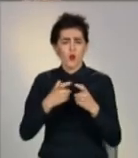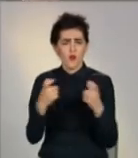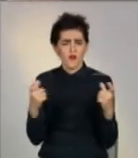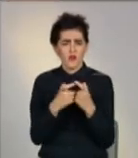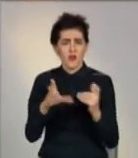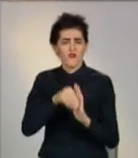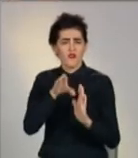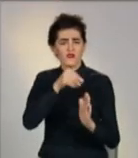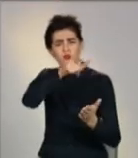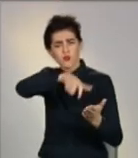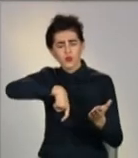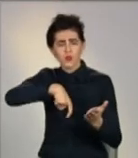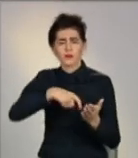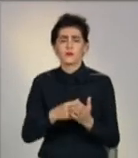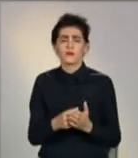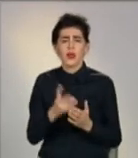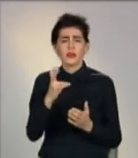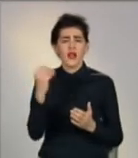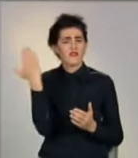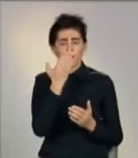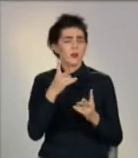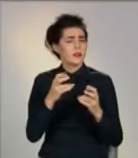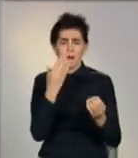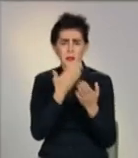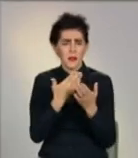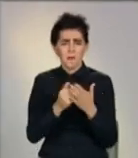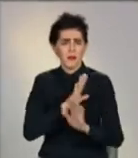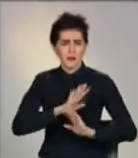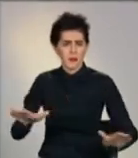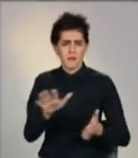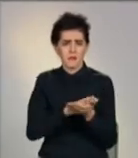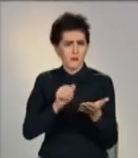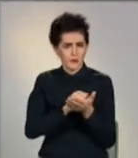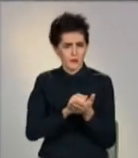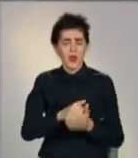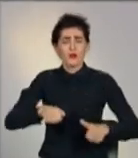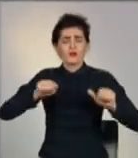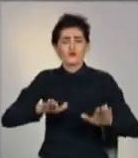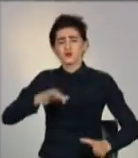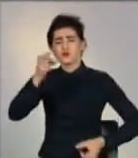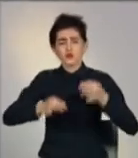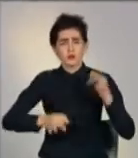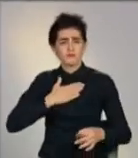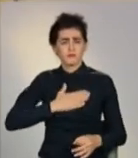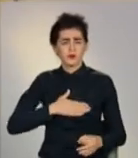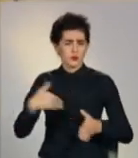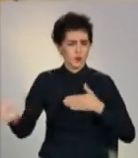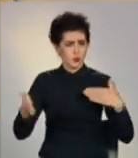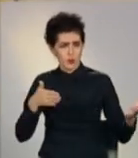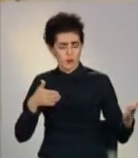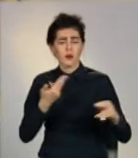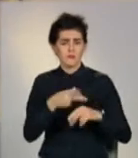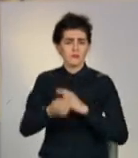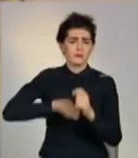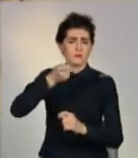виборчими бюлетенями? Саме конверт на відео не видно, що був пошкоджений. За рішенням суду, в задоволенні обох позовів